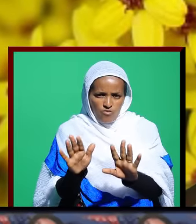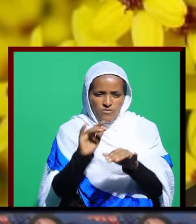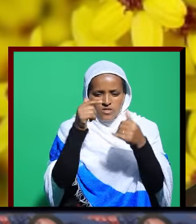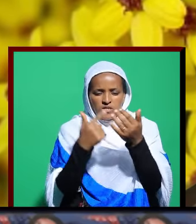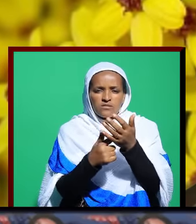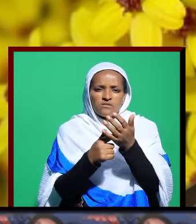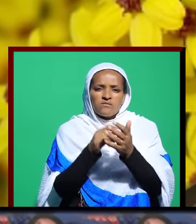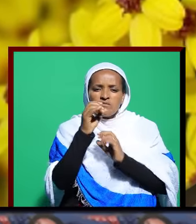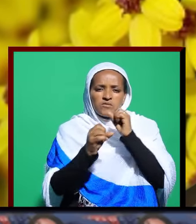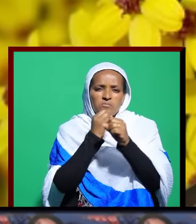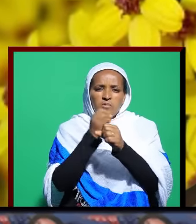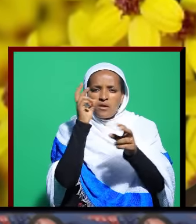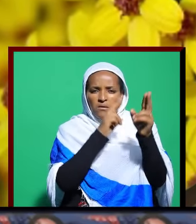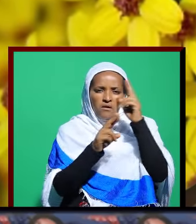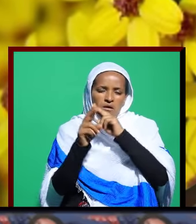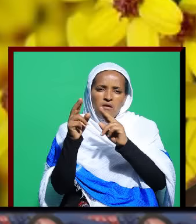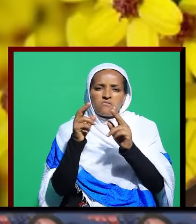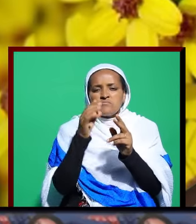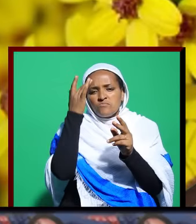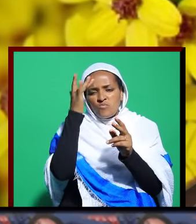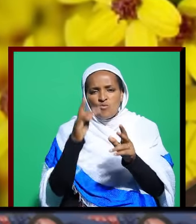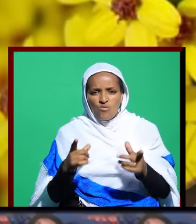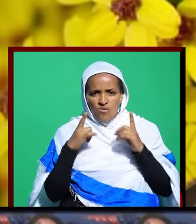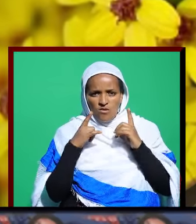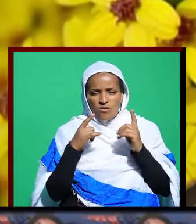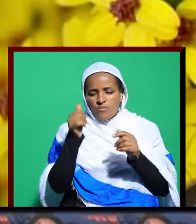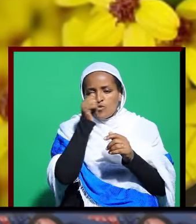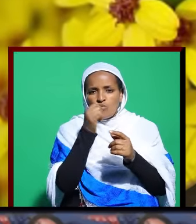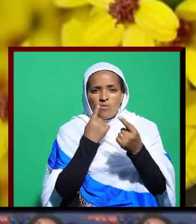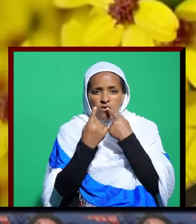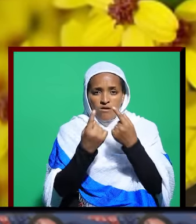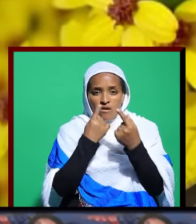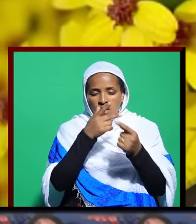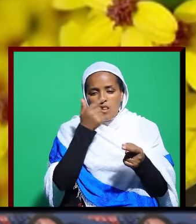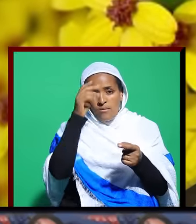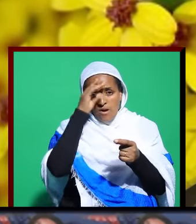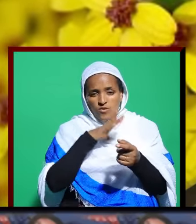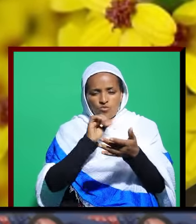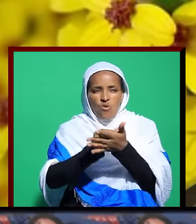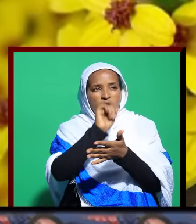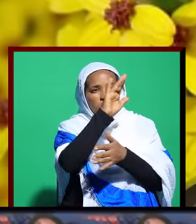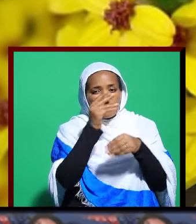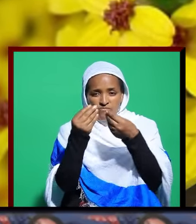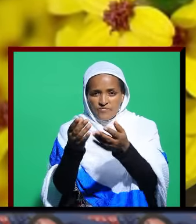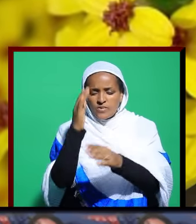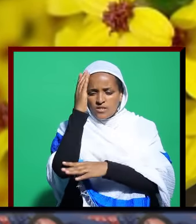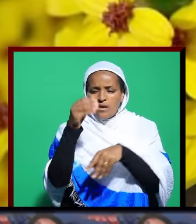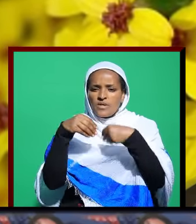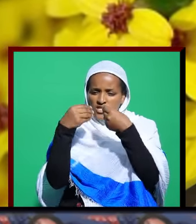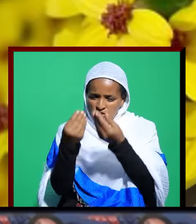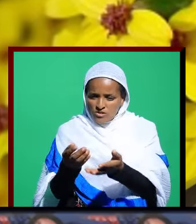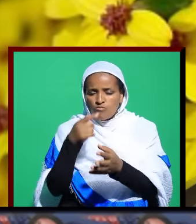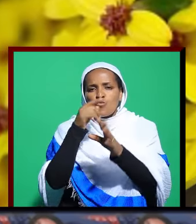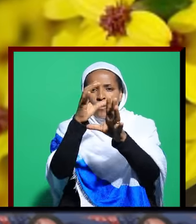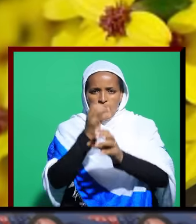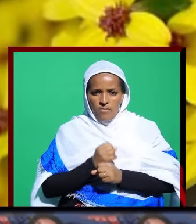እንደሆነ አያውቁም። ስለዚህ ያባክኑታል። በኢትዮጵያውያን አባባል ሌባ ሰው አደራ ሲሰጠው እግዚአብሔር